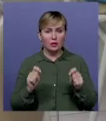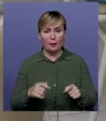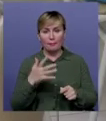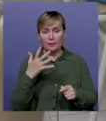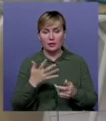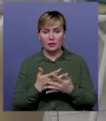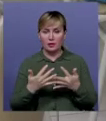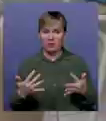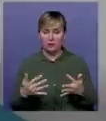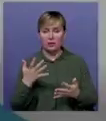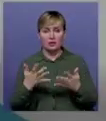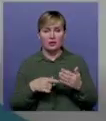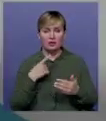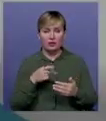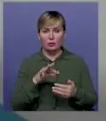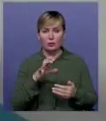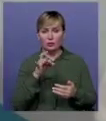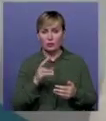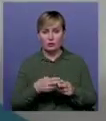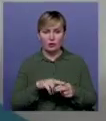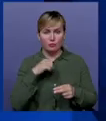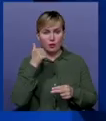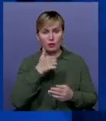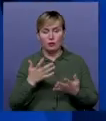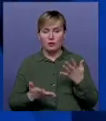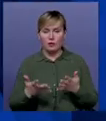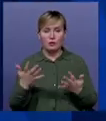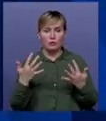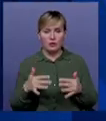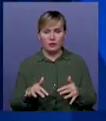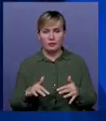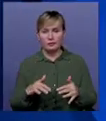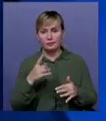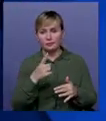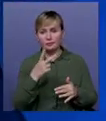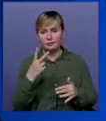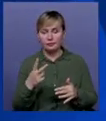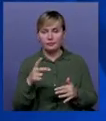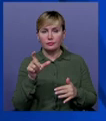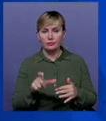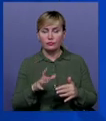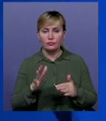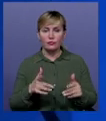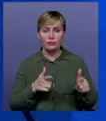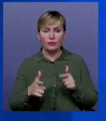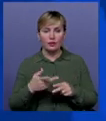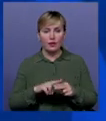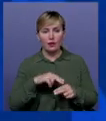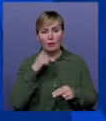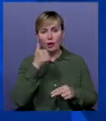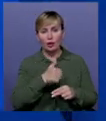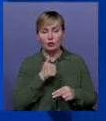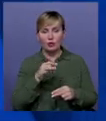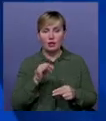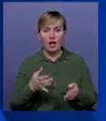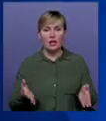вакцинных кандидатов. Если говорить по срокам, то в этом году наверняка уже 1-2 вакцинных кандидата будут подготовлены в этом году